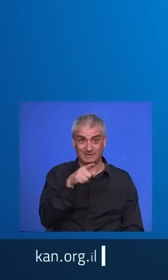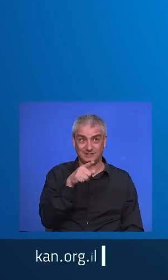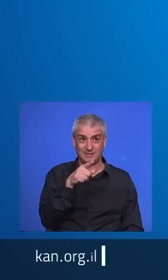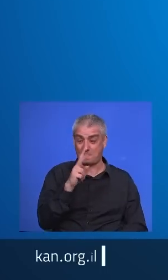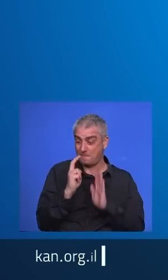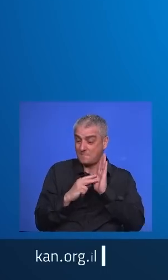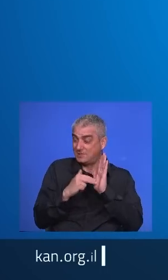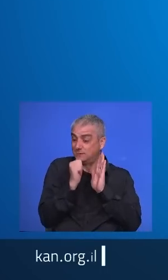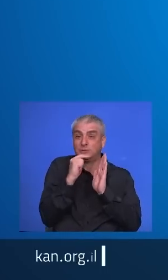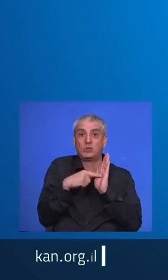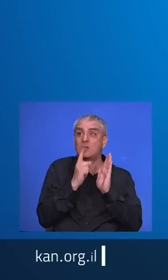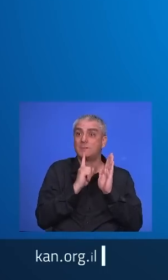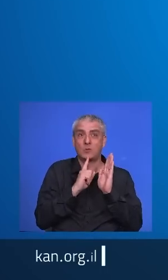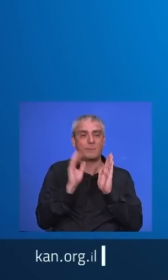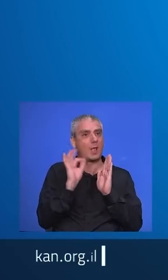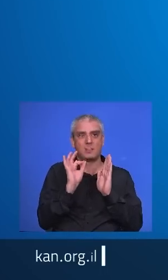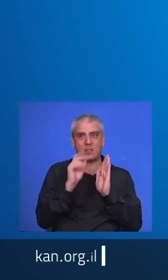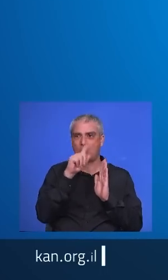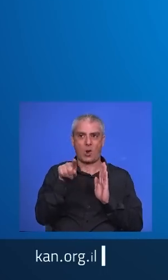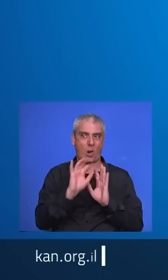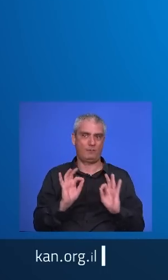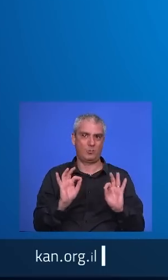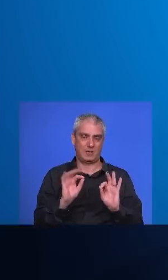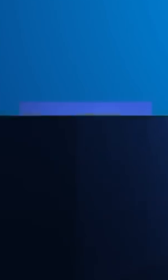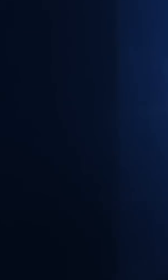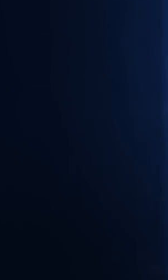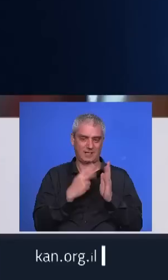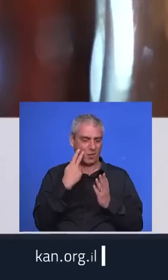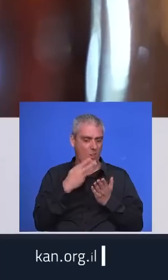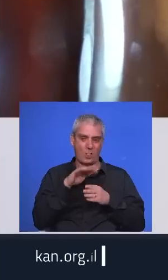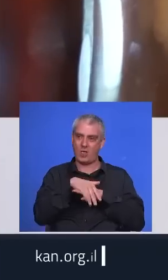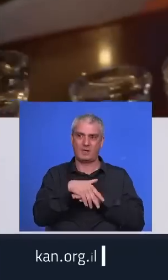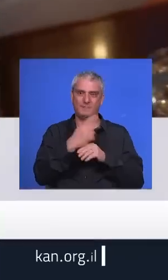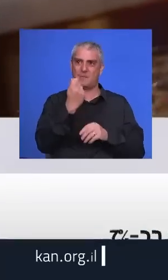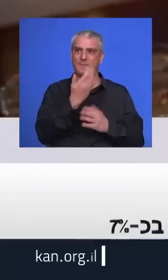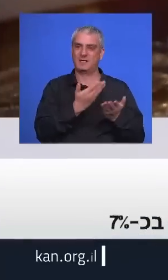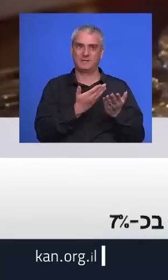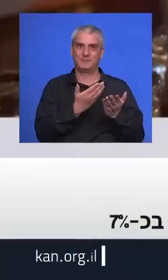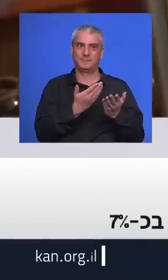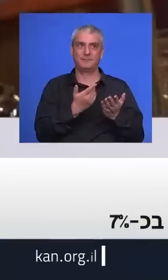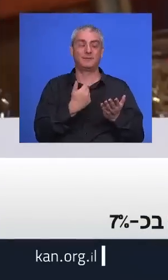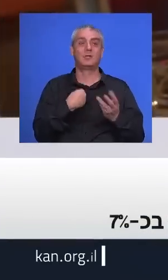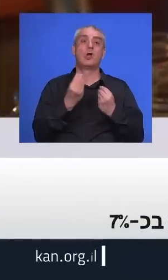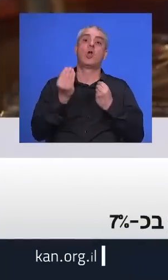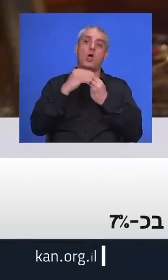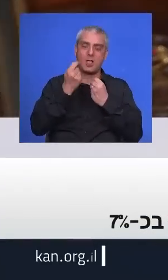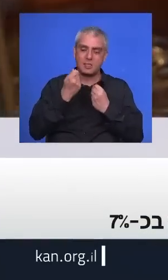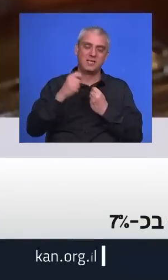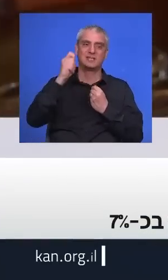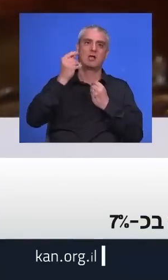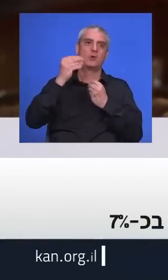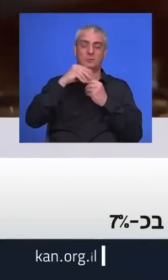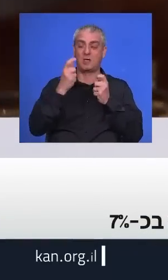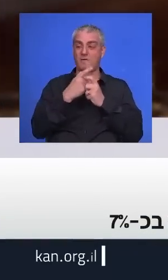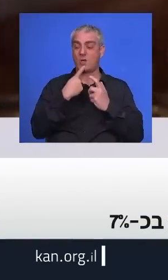על המשקאות הממותקים עדיין לא בוטל, ולכן הוא לא בא לידי ביטוי במחיר, כך שמצופה לנו עוד התייקרות. בחברה